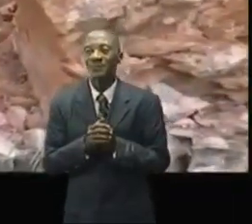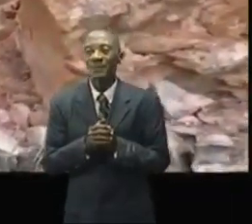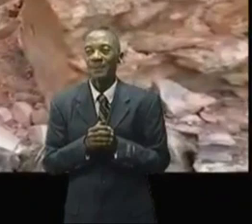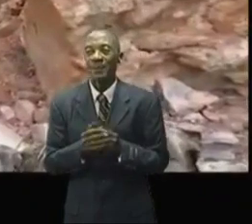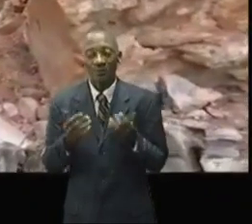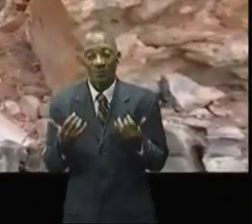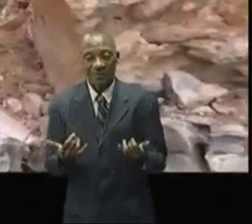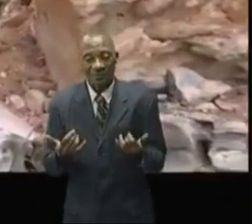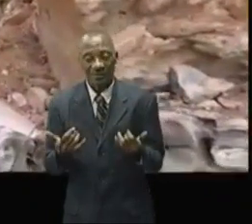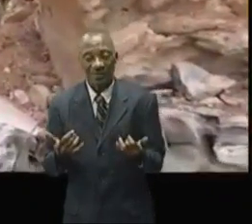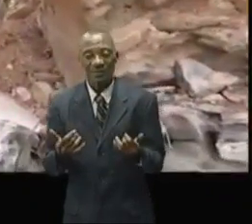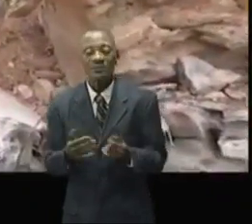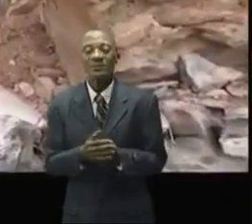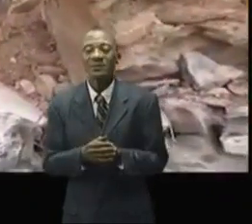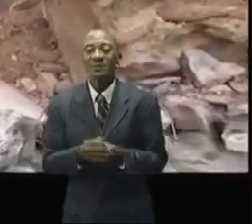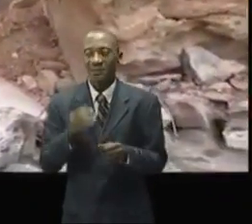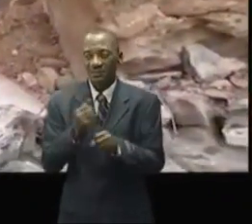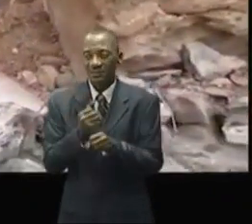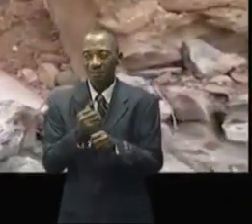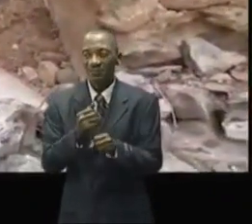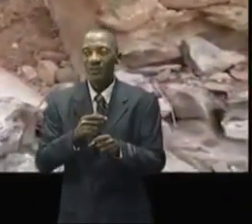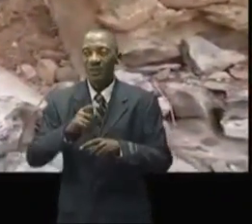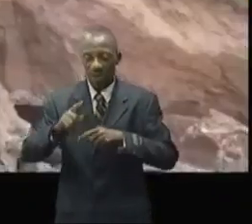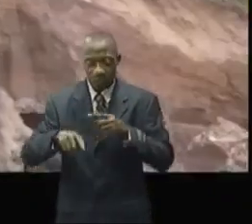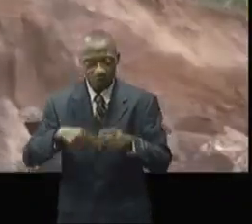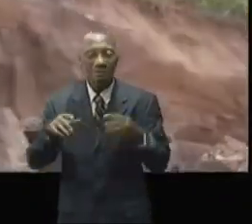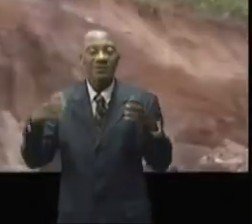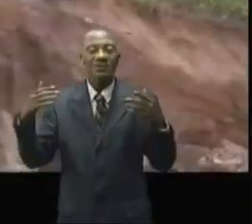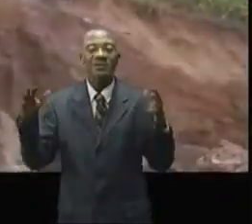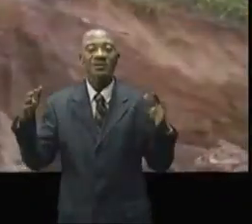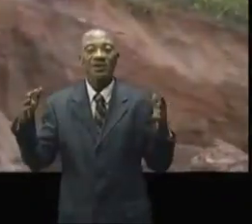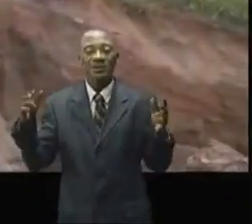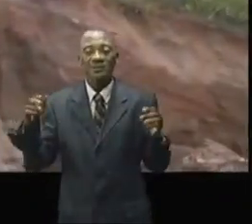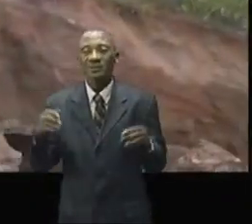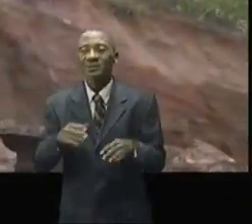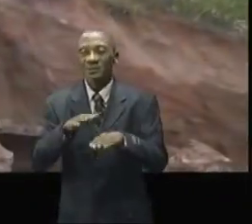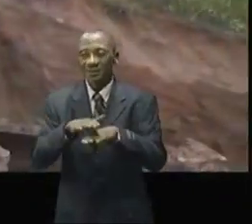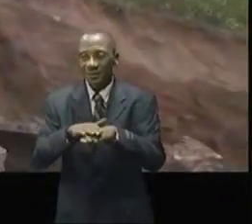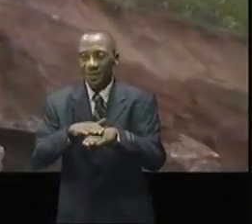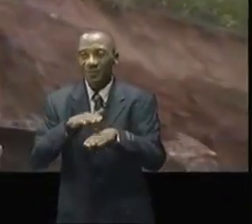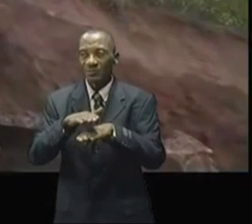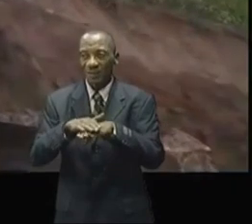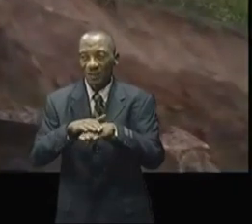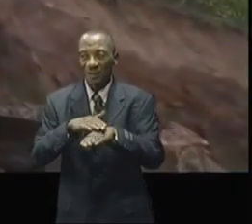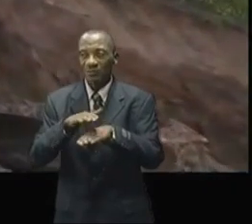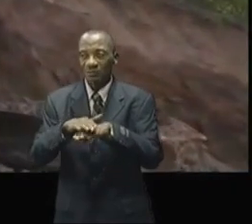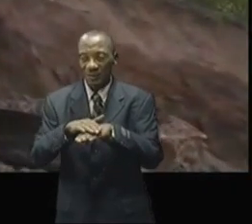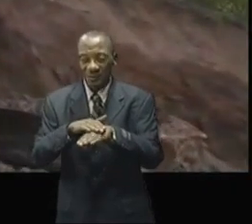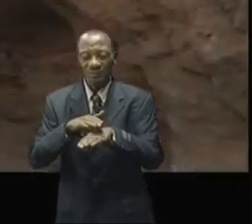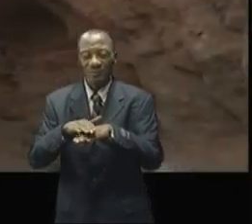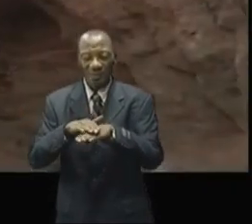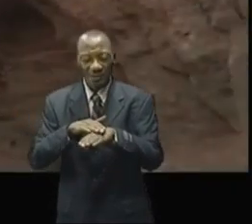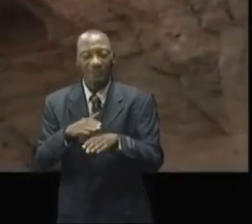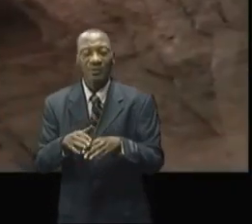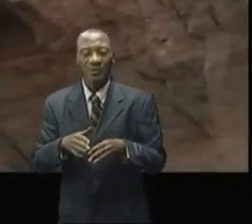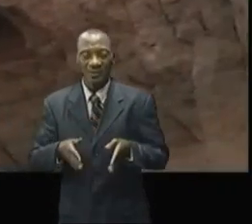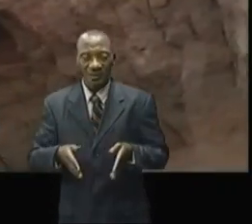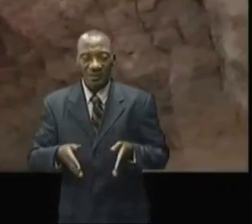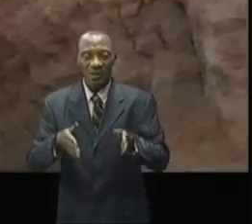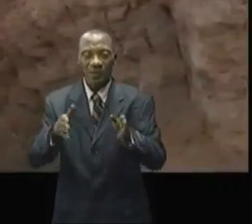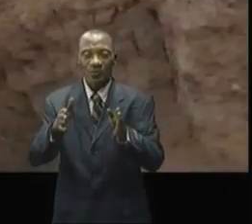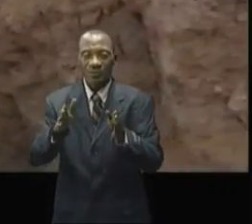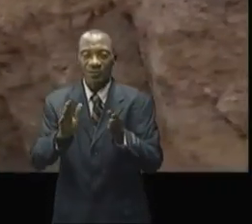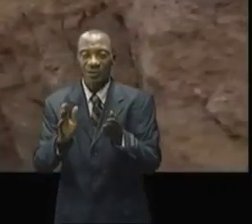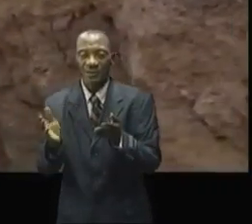maréchal Mobutu pendant la République du Zaïre. Les roues d'extrémité sur les essieux arrière des camions passe actuellement